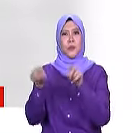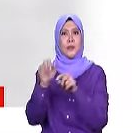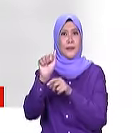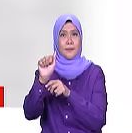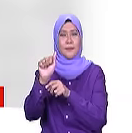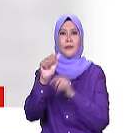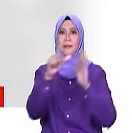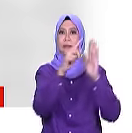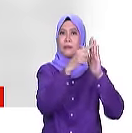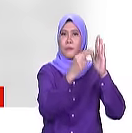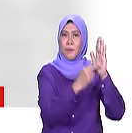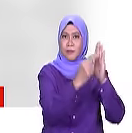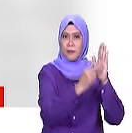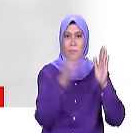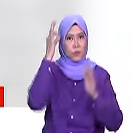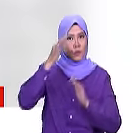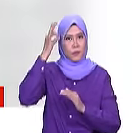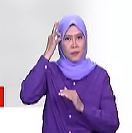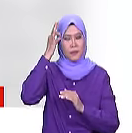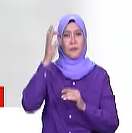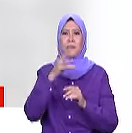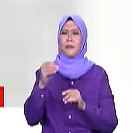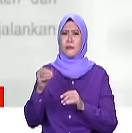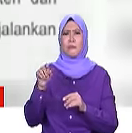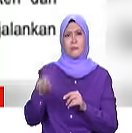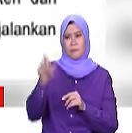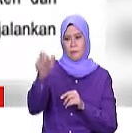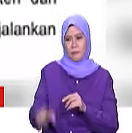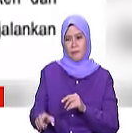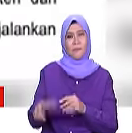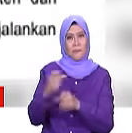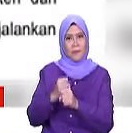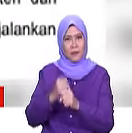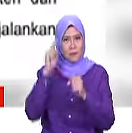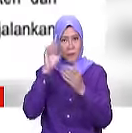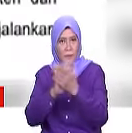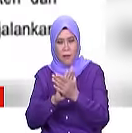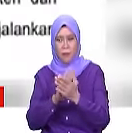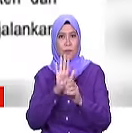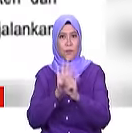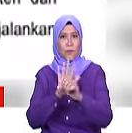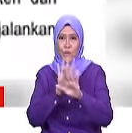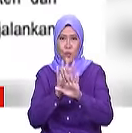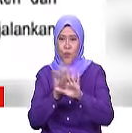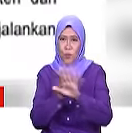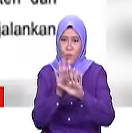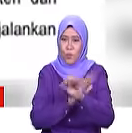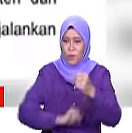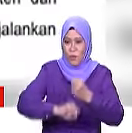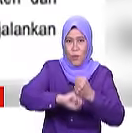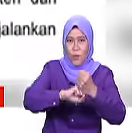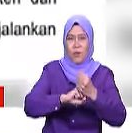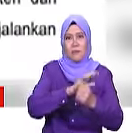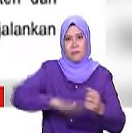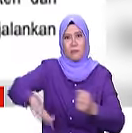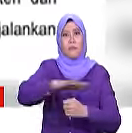43-2-A Perlembagaan Persekutuan, penentuan sama ada seseorang itu mendapat kepercayaan majoriti ahli-ahli Dewan Rakyat